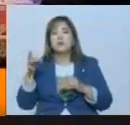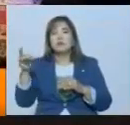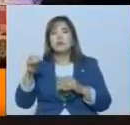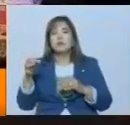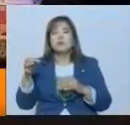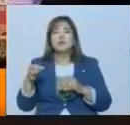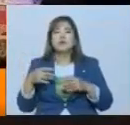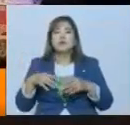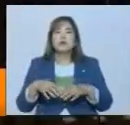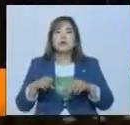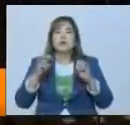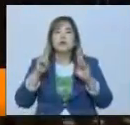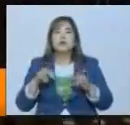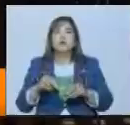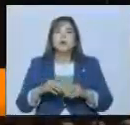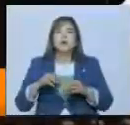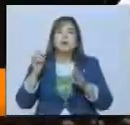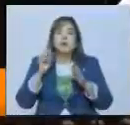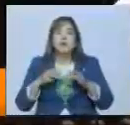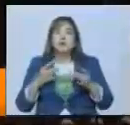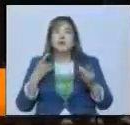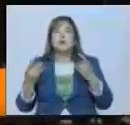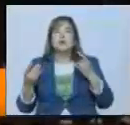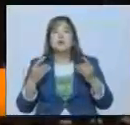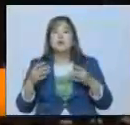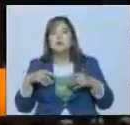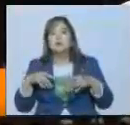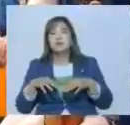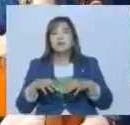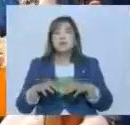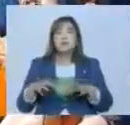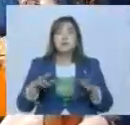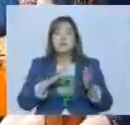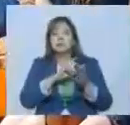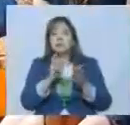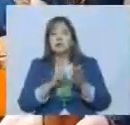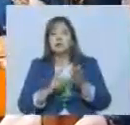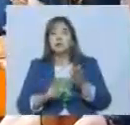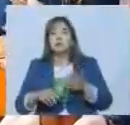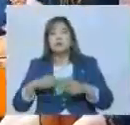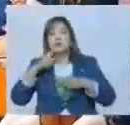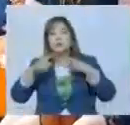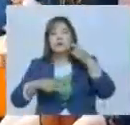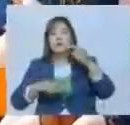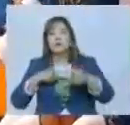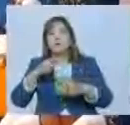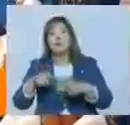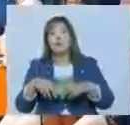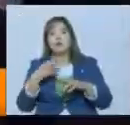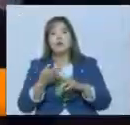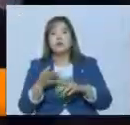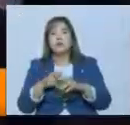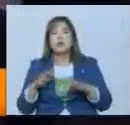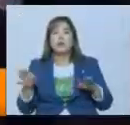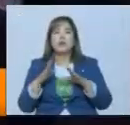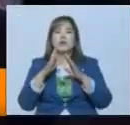детства, талантливый певец и композитор покорил народное сердце незабываемыми произведениями. Из поколения в поколение передаются такие песни